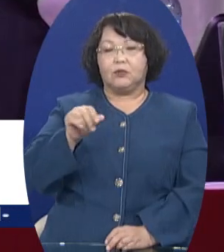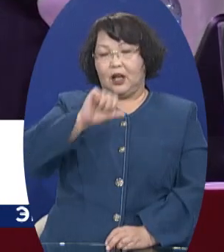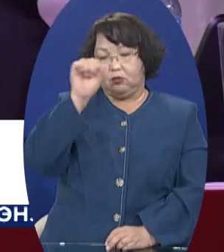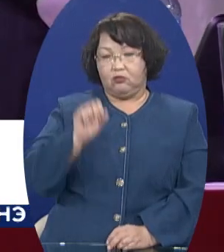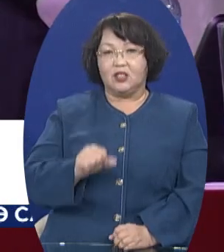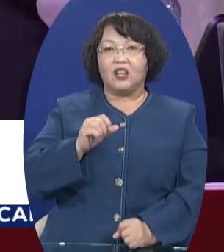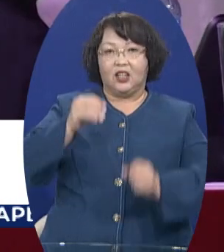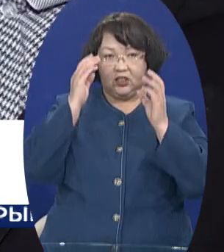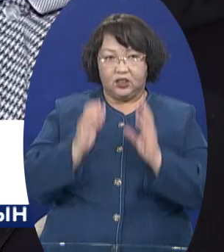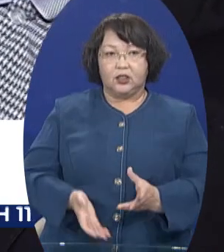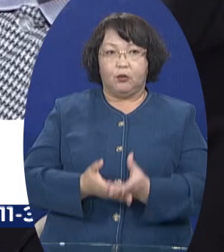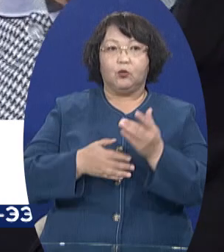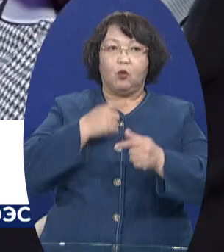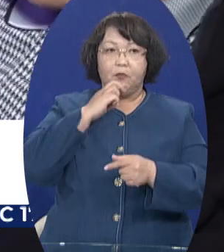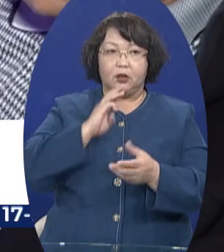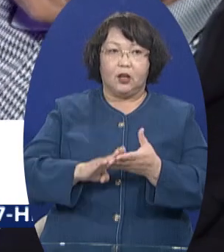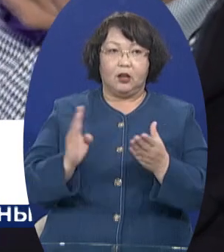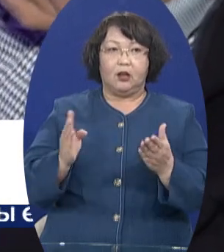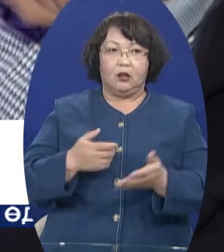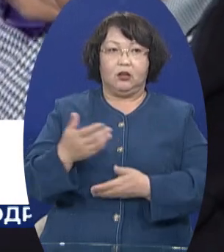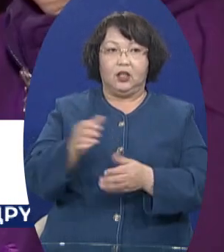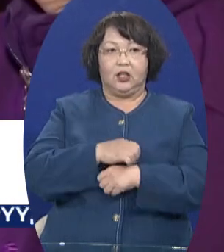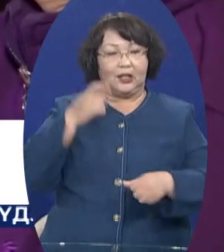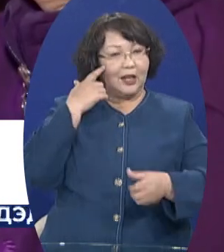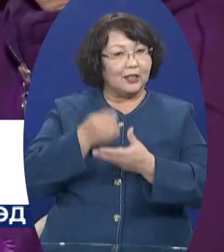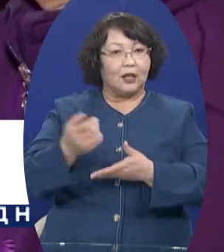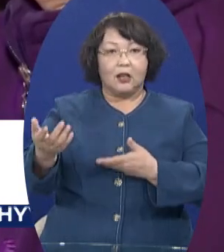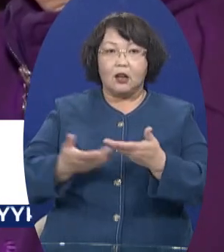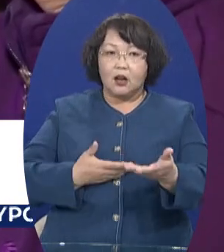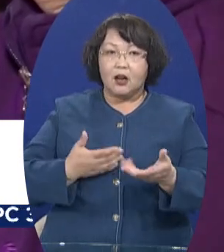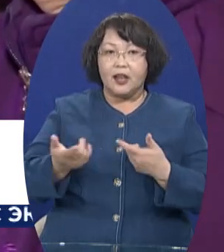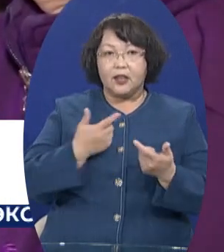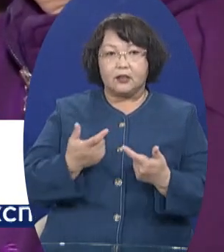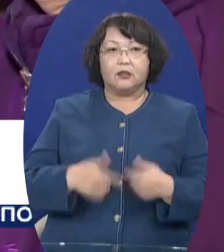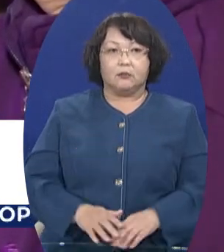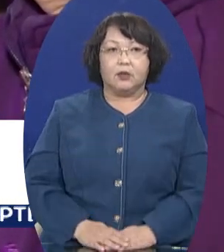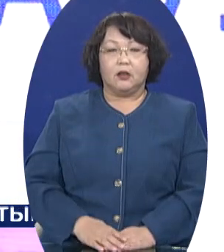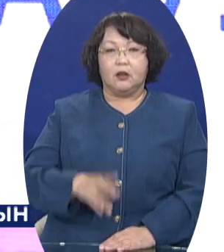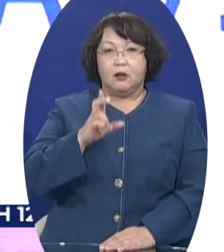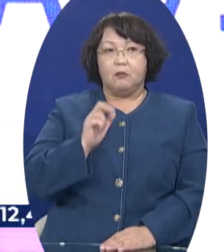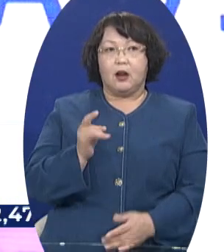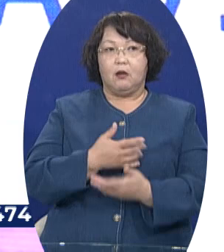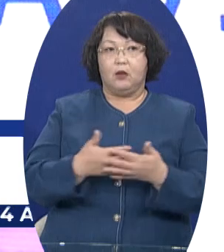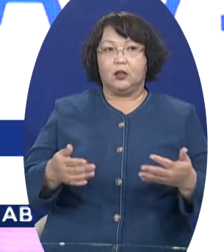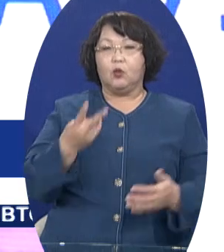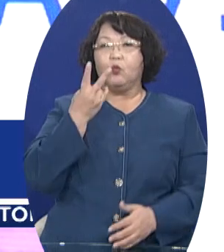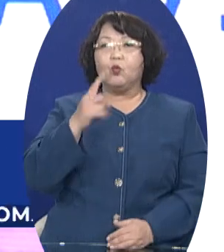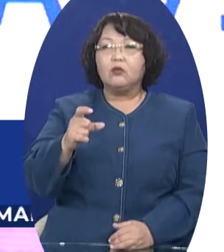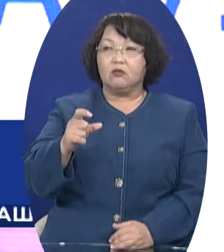шийдсэн тухай танилцуулах мэдээллөгч иргэдтэй санал солилцсон юм а. Бараа бүтээгдэхүүнийхээ үн ханштай